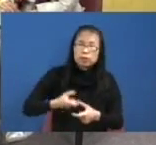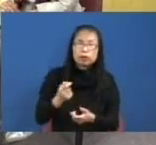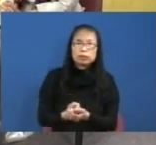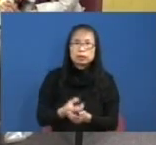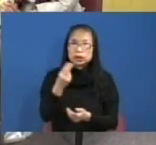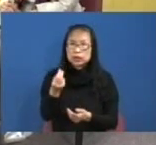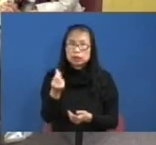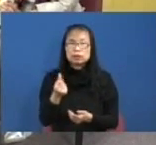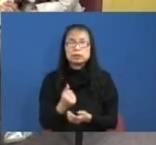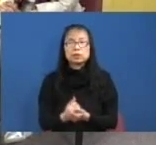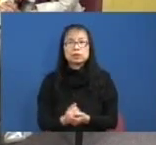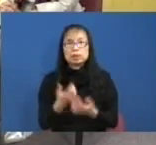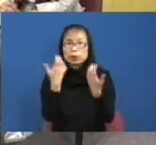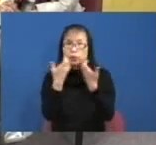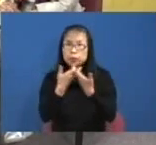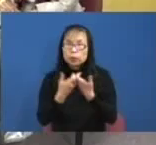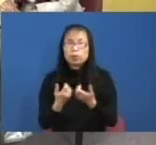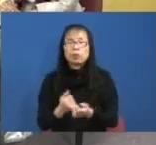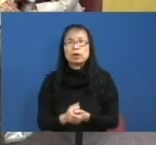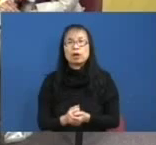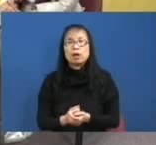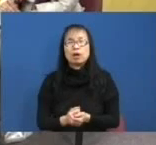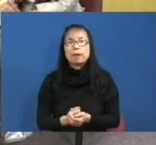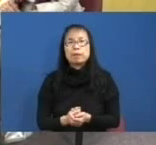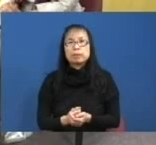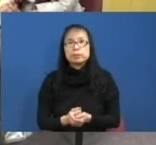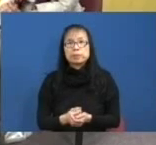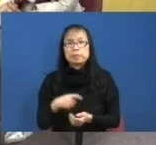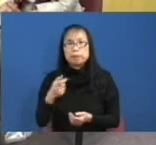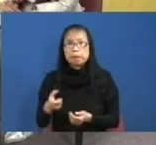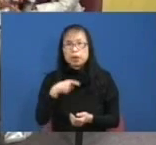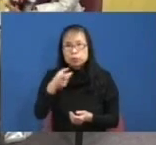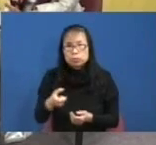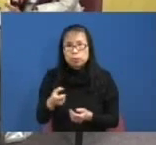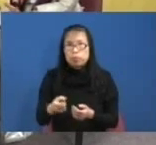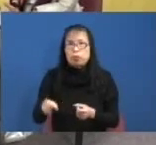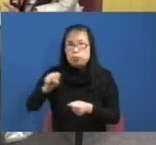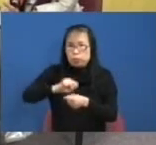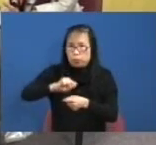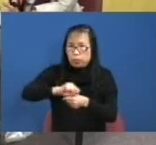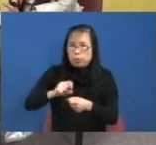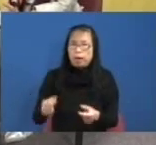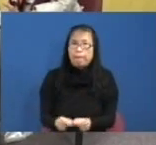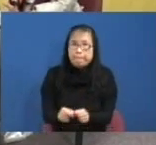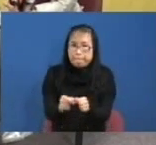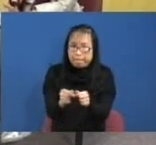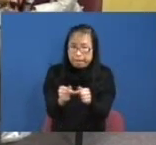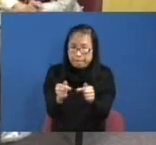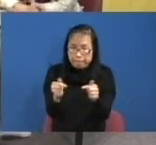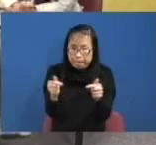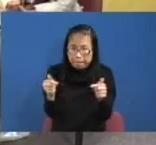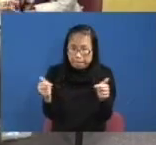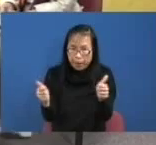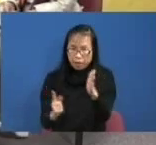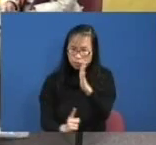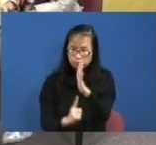果整個消費物價指數咧都一路逐步咁樣上升，咁雖然表面上好似唔係